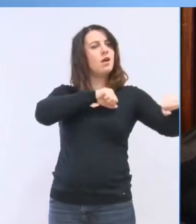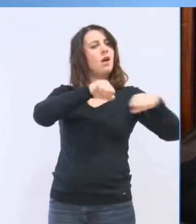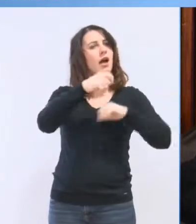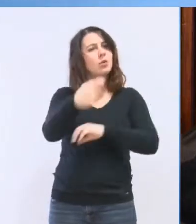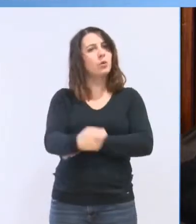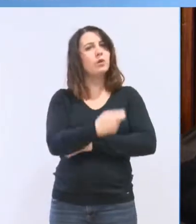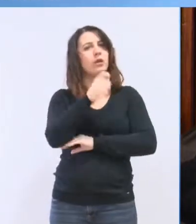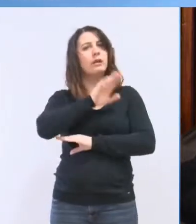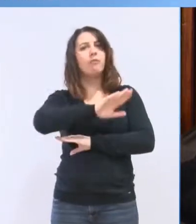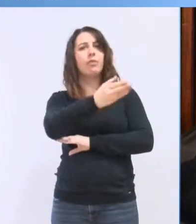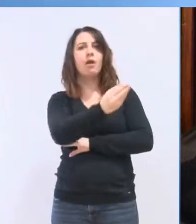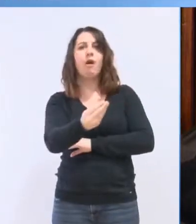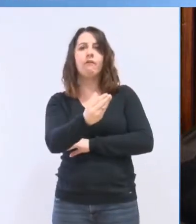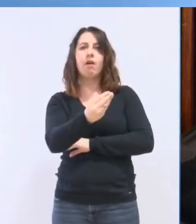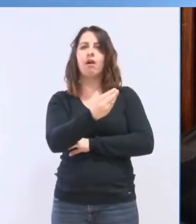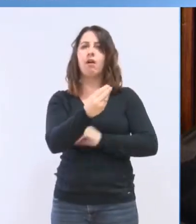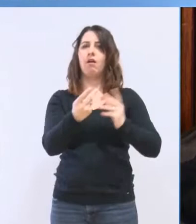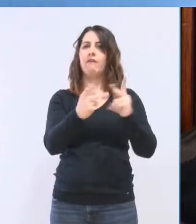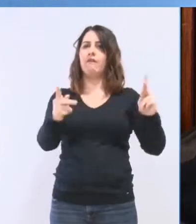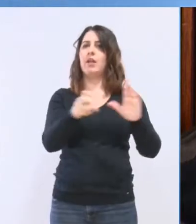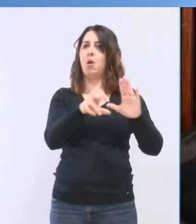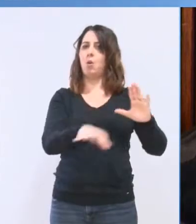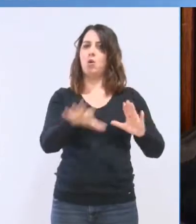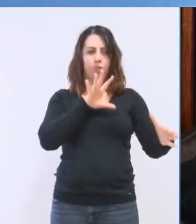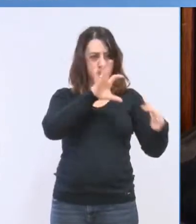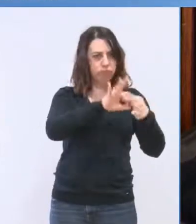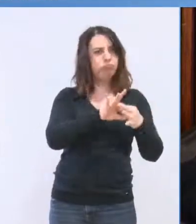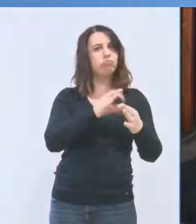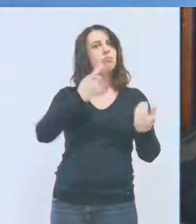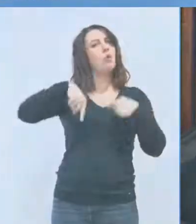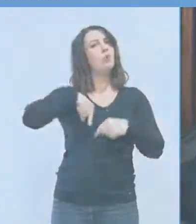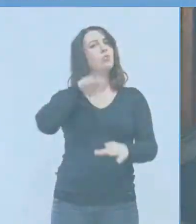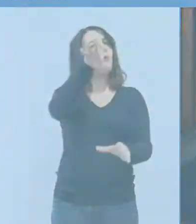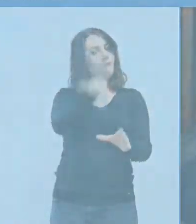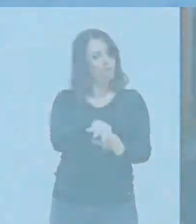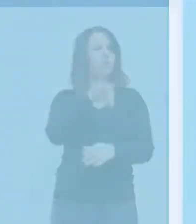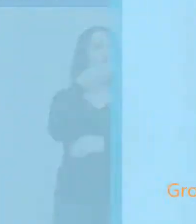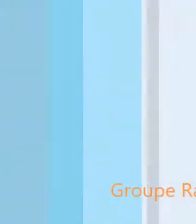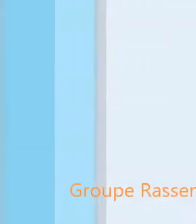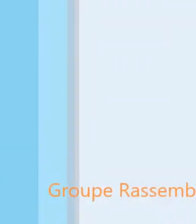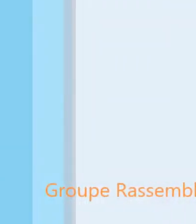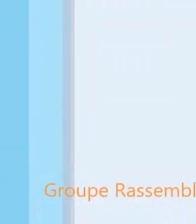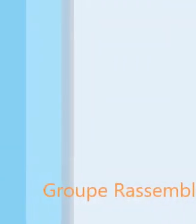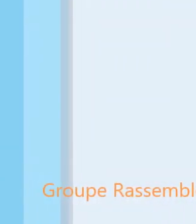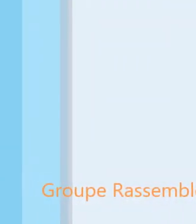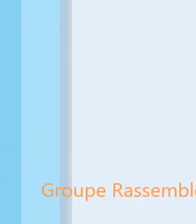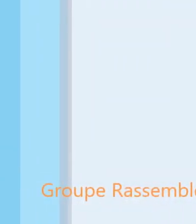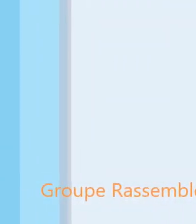éducatives en direction des enfants de la ville et nous voterons cette délibération. Merci.